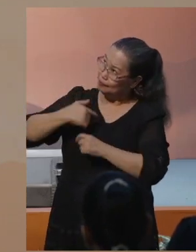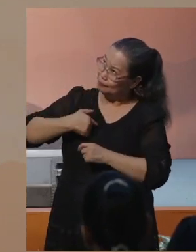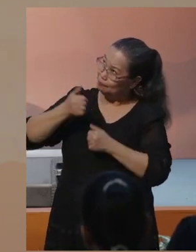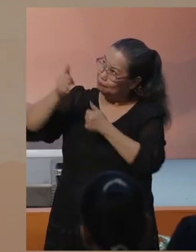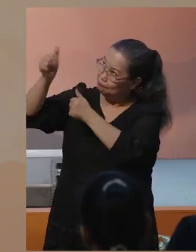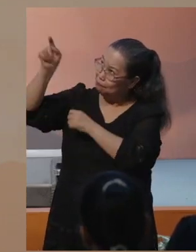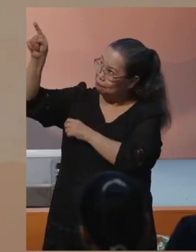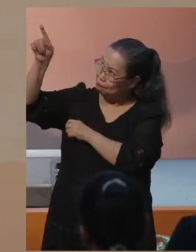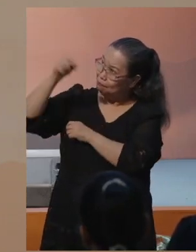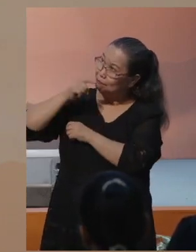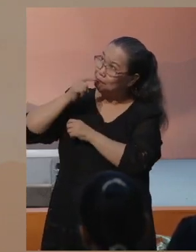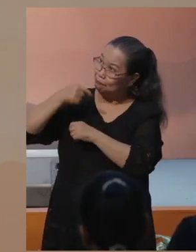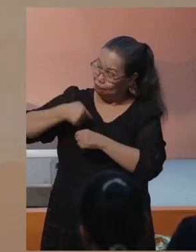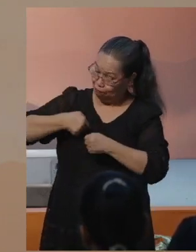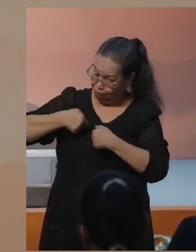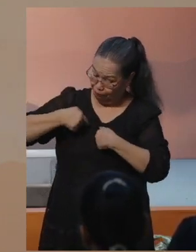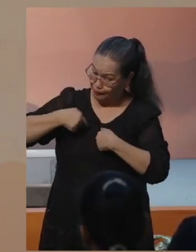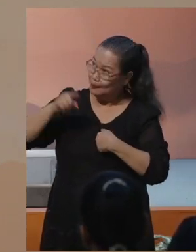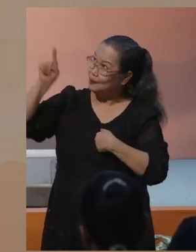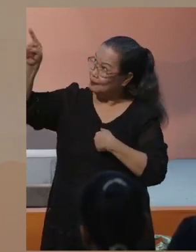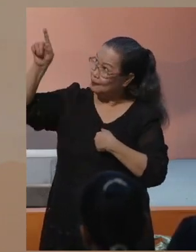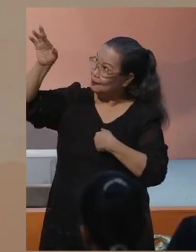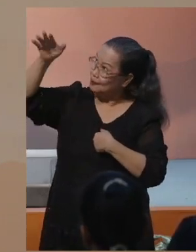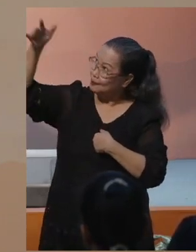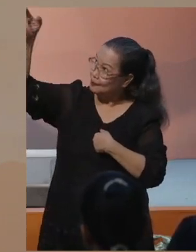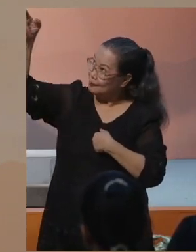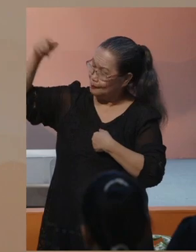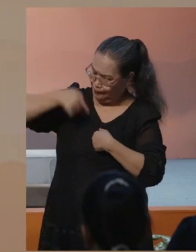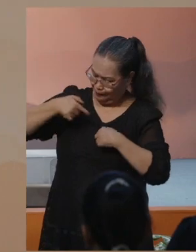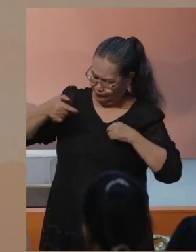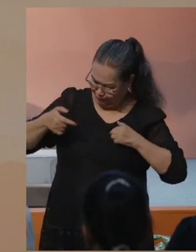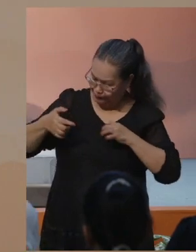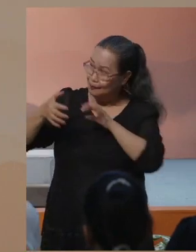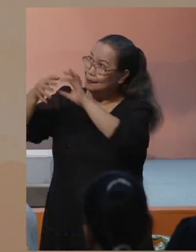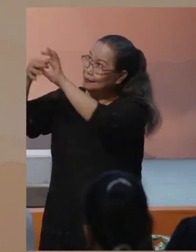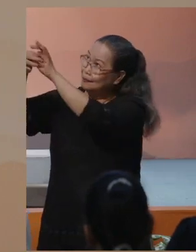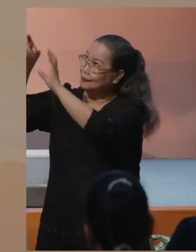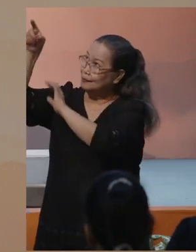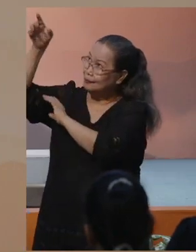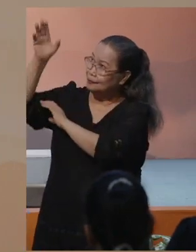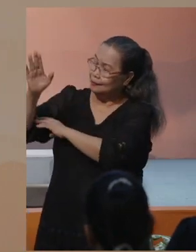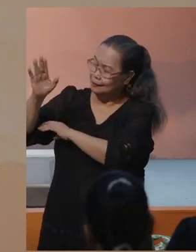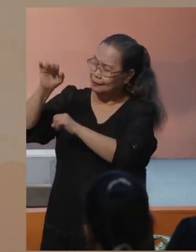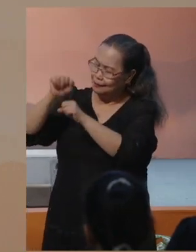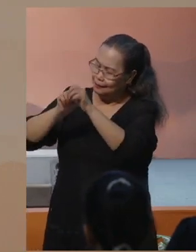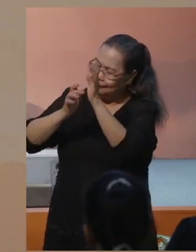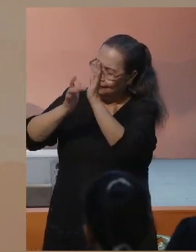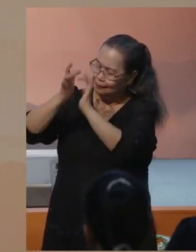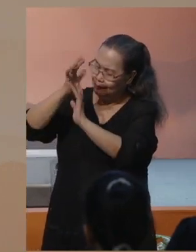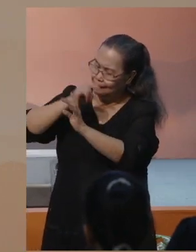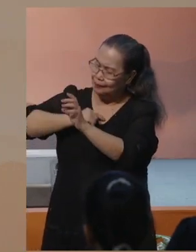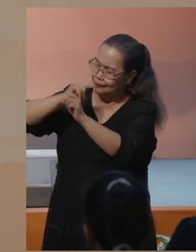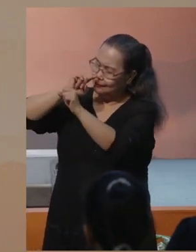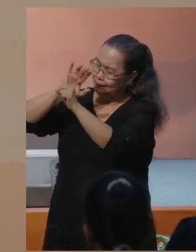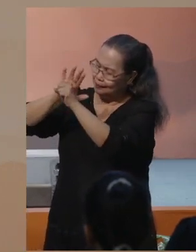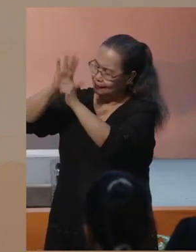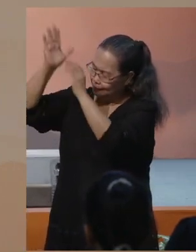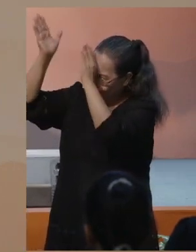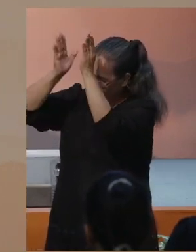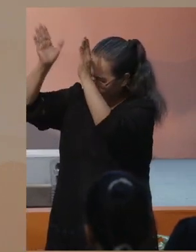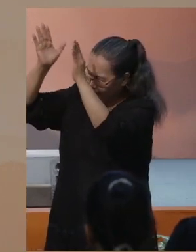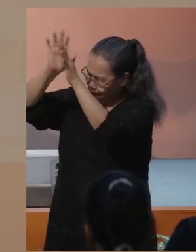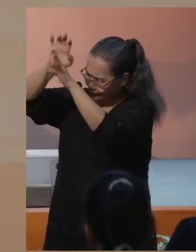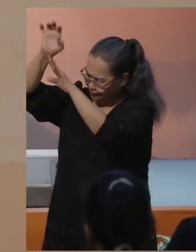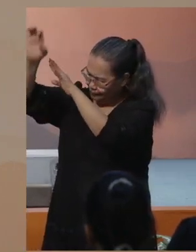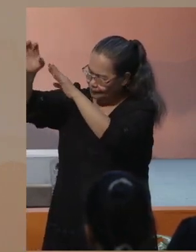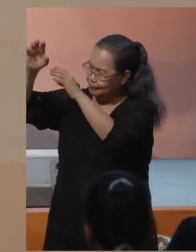Thee, that where Thou art in glory, there shall Thy servant be. And Jesus, I have promised to serve Thee to the